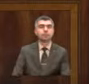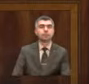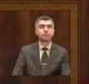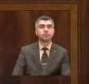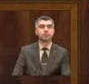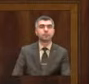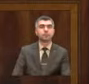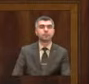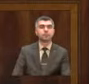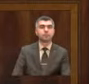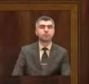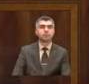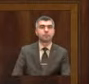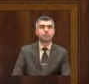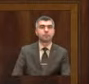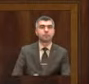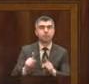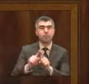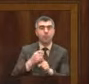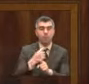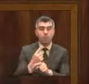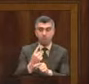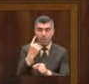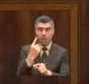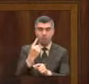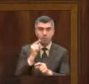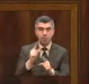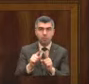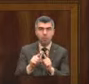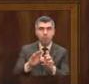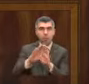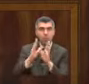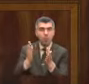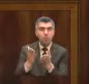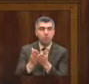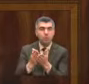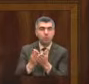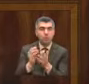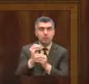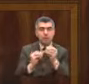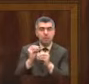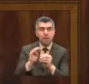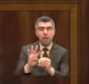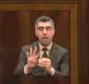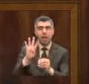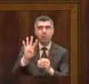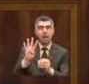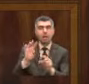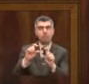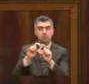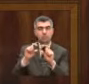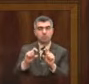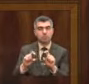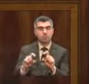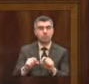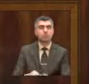ومضمونها تجاوز السطر الاجتماعي ولو بكيلووات واحد، بحيث يتم فترة جميع الاستهلاك بسعر السطر الرابع دفعة واحدة، وهذا هو بيت